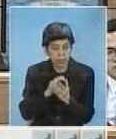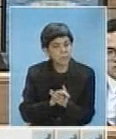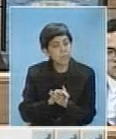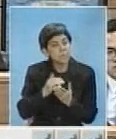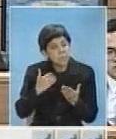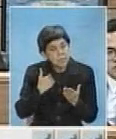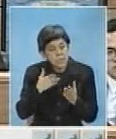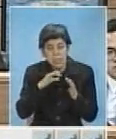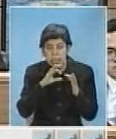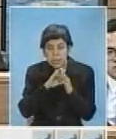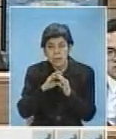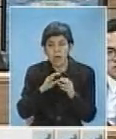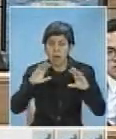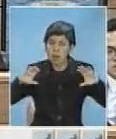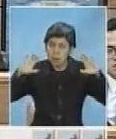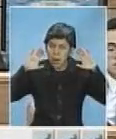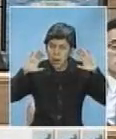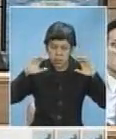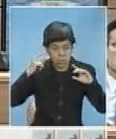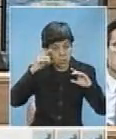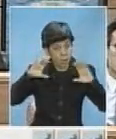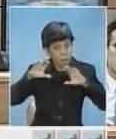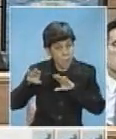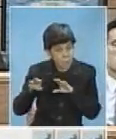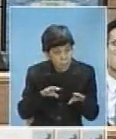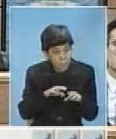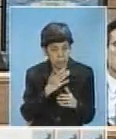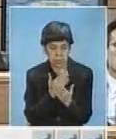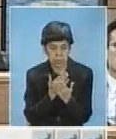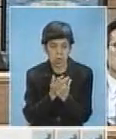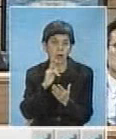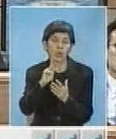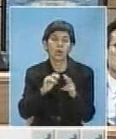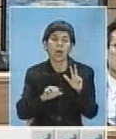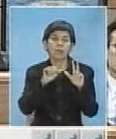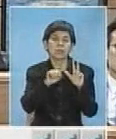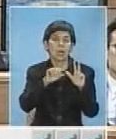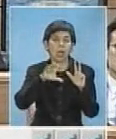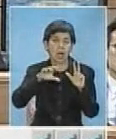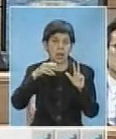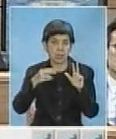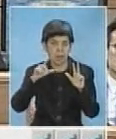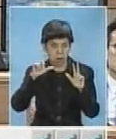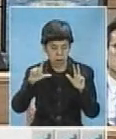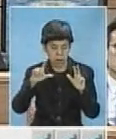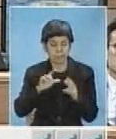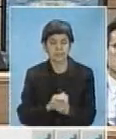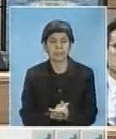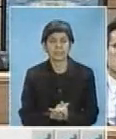ท้อนถึงความหมายว่ารัฐบาลมีความพร้อมที่จะใช้เม็ดเงินกู้ 350,000 ล้านก่อนฤดูฝนจะม